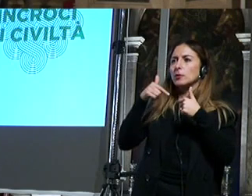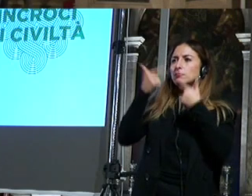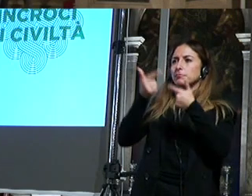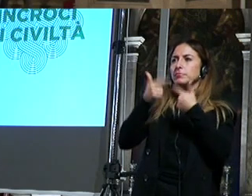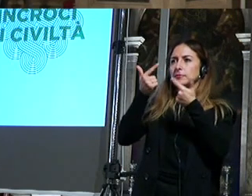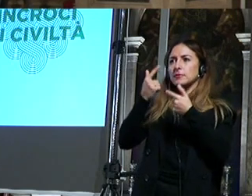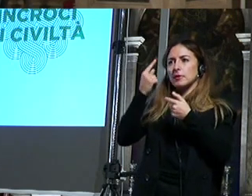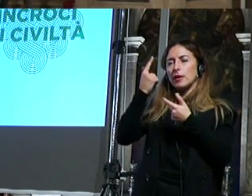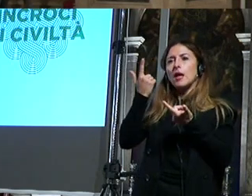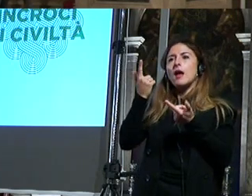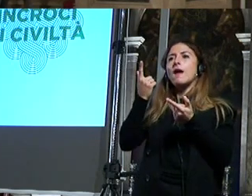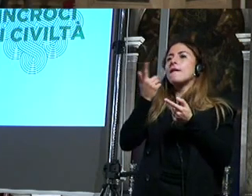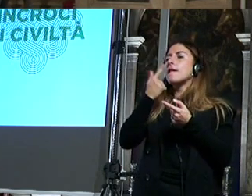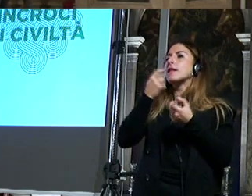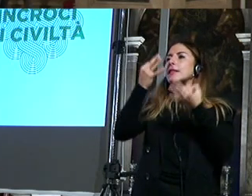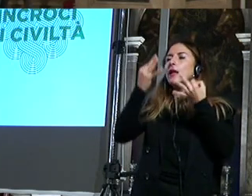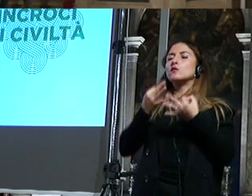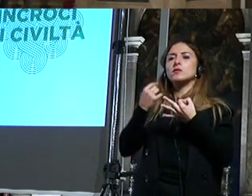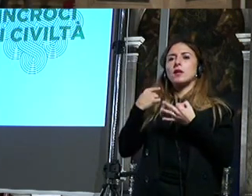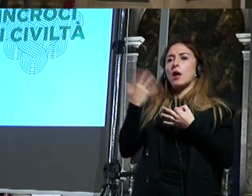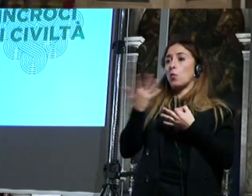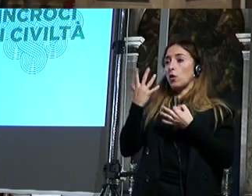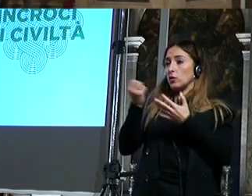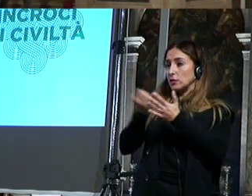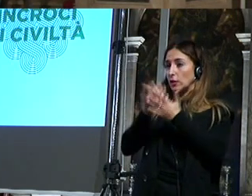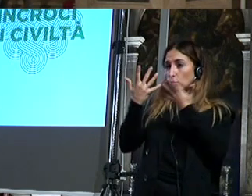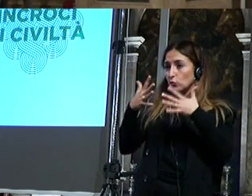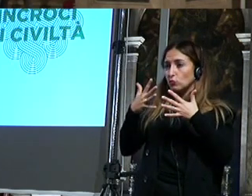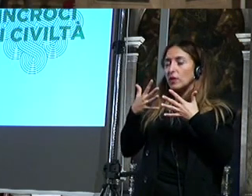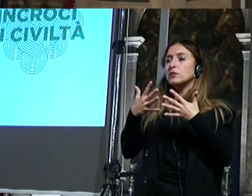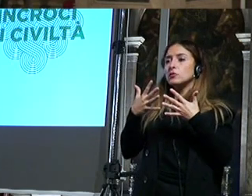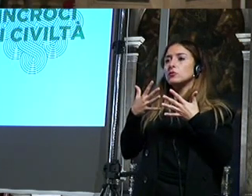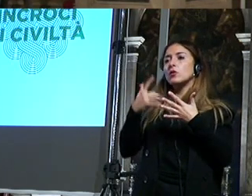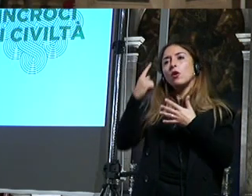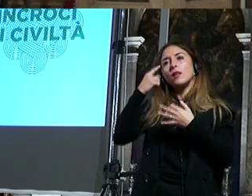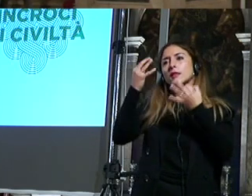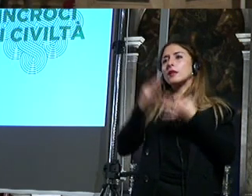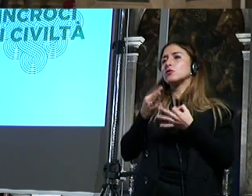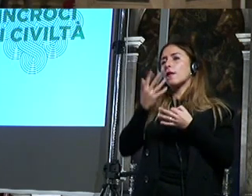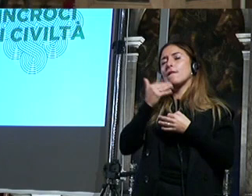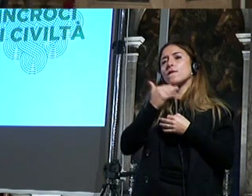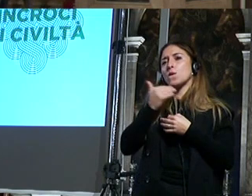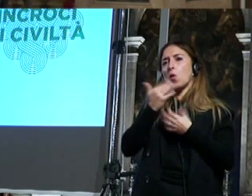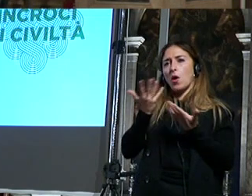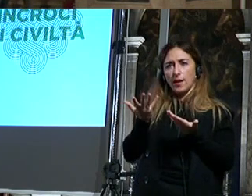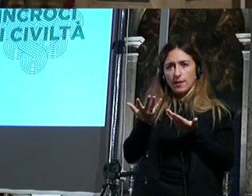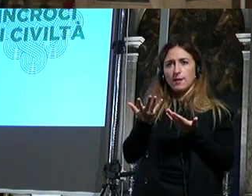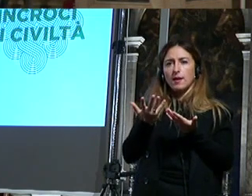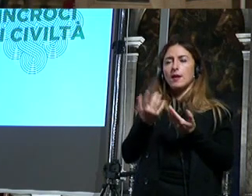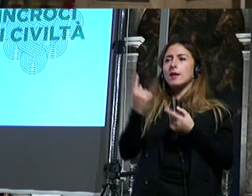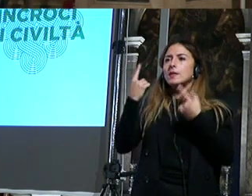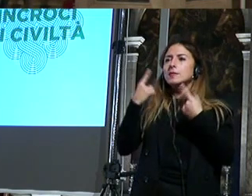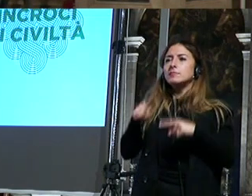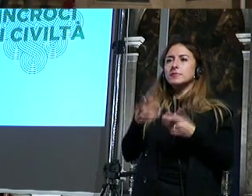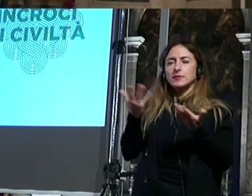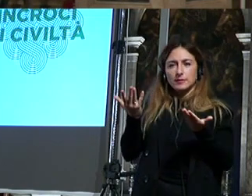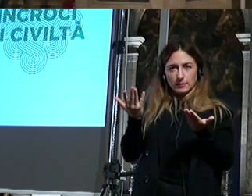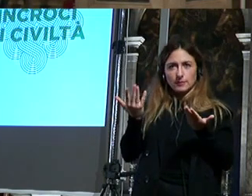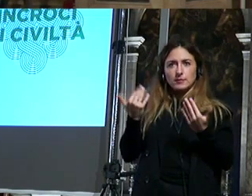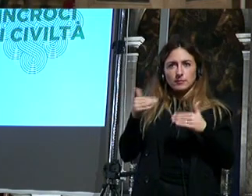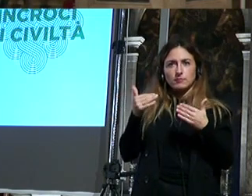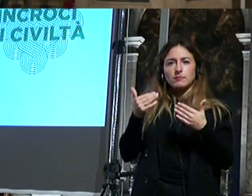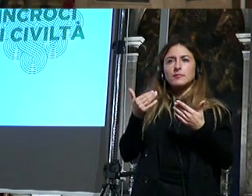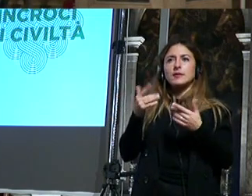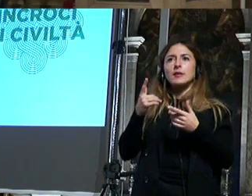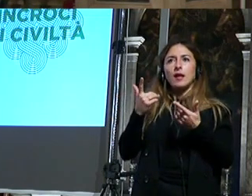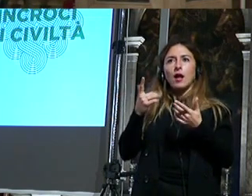di non voler sapere una cosa che ci è già accaduta, e questo è veramente qualcosa che suona moltissimo come